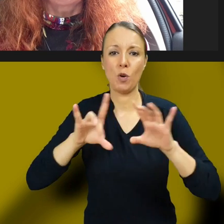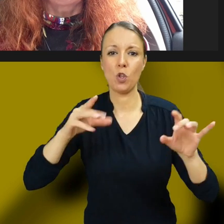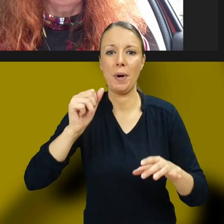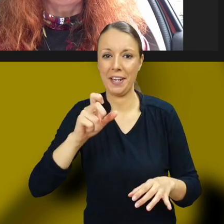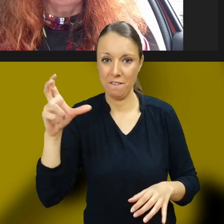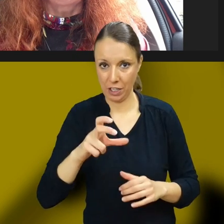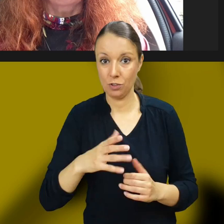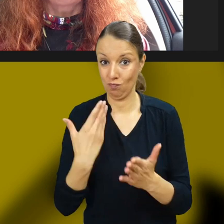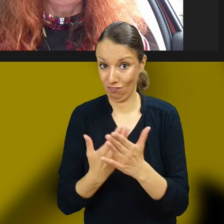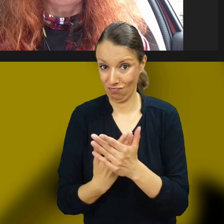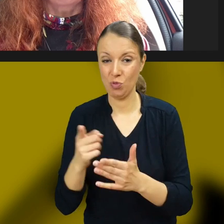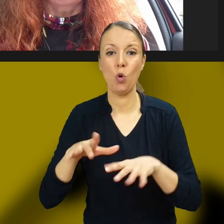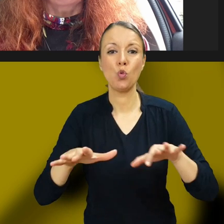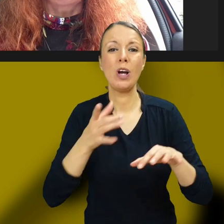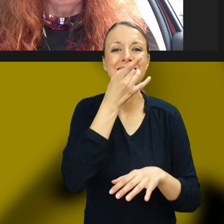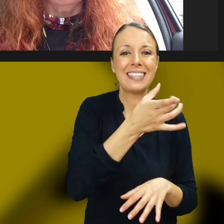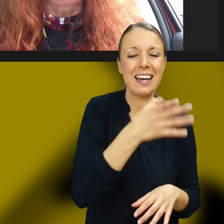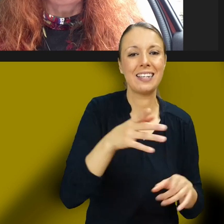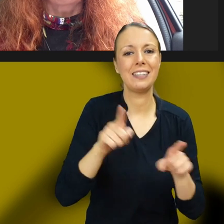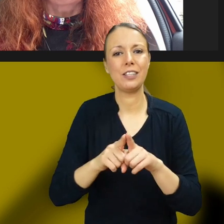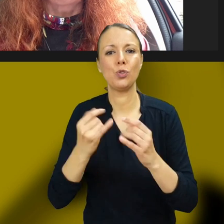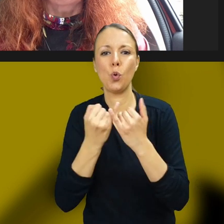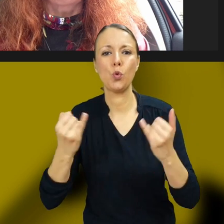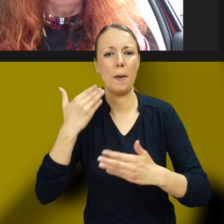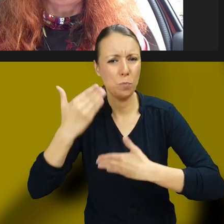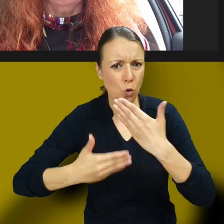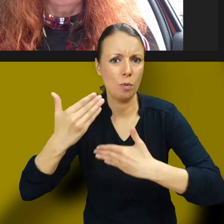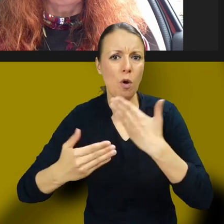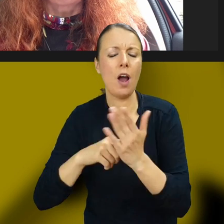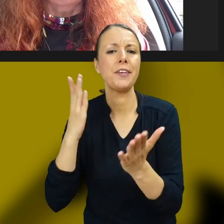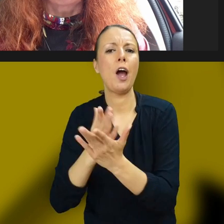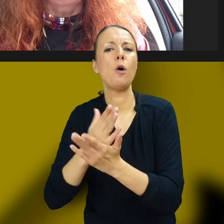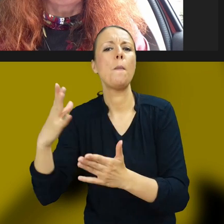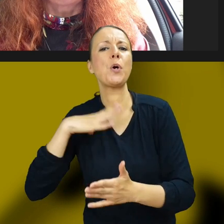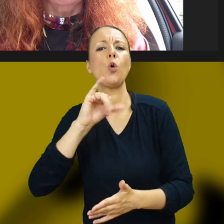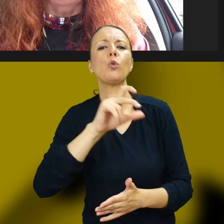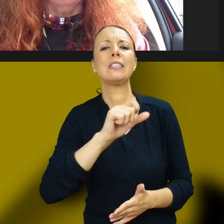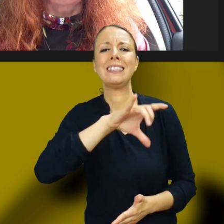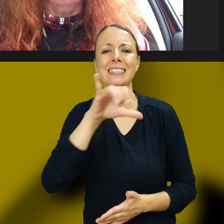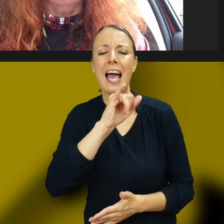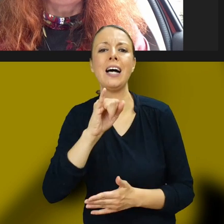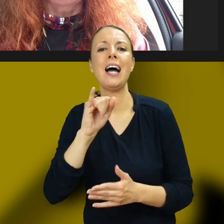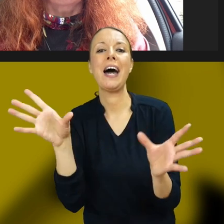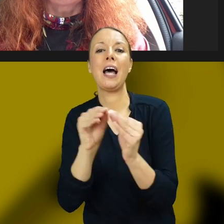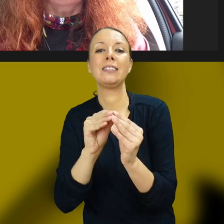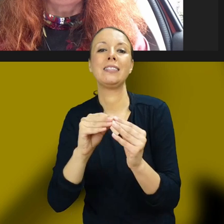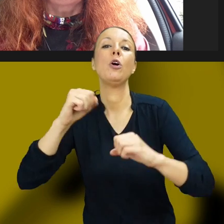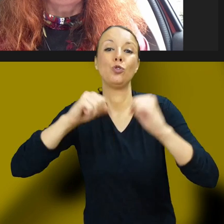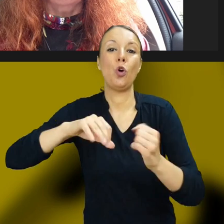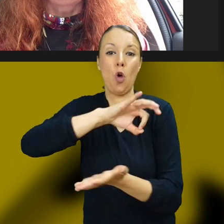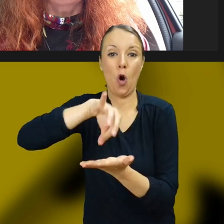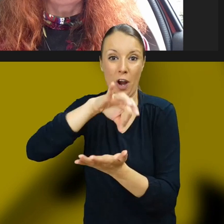skargi i postępowania, które Justycja toczyła z prezesem Sądu Okręgowego we Wrocławiu. Tam również próbowano stosować